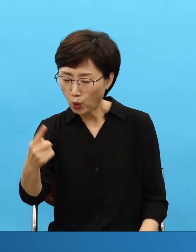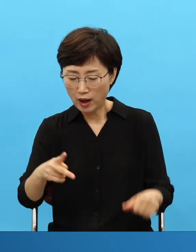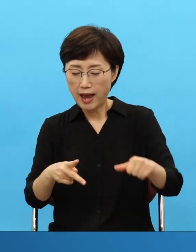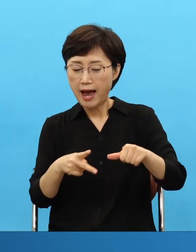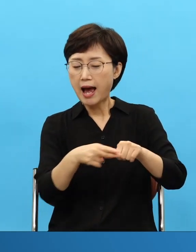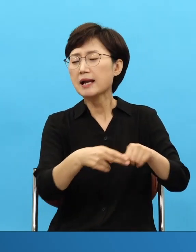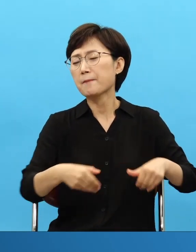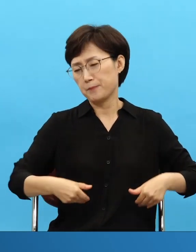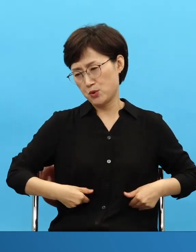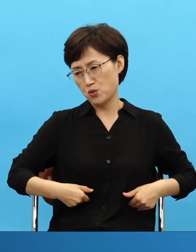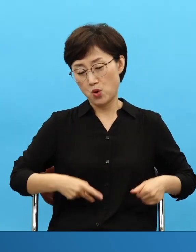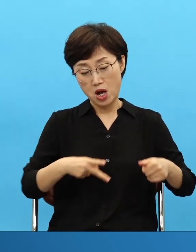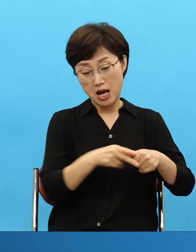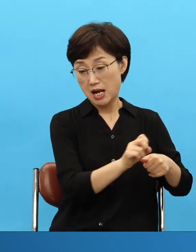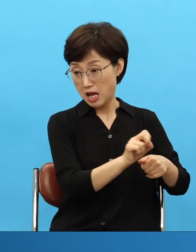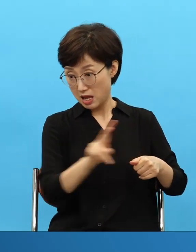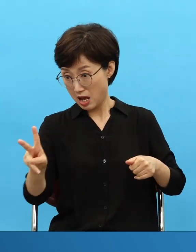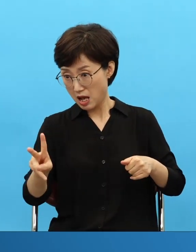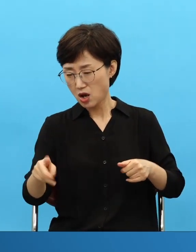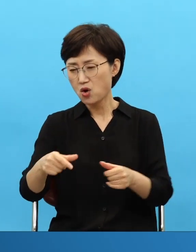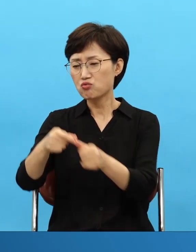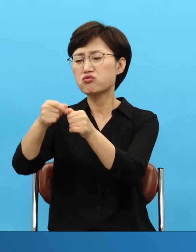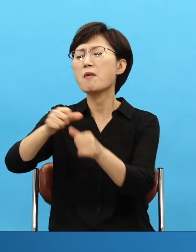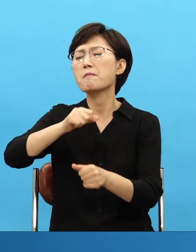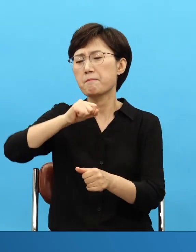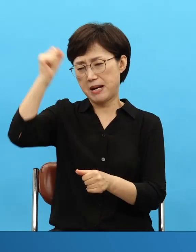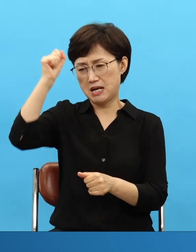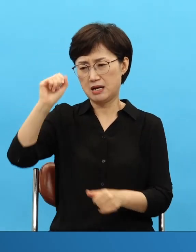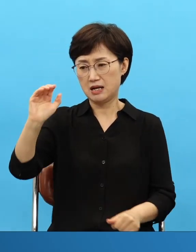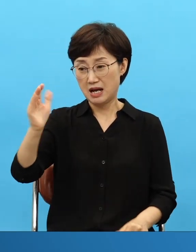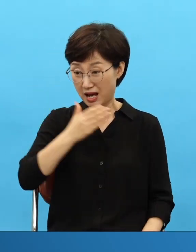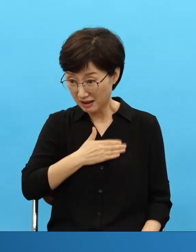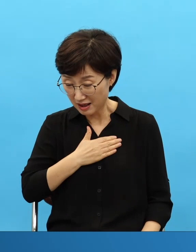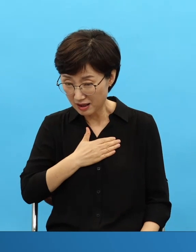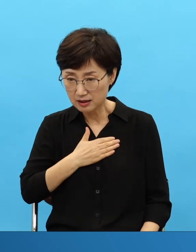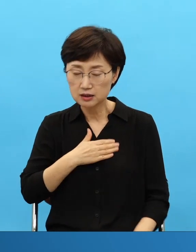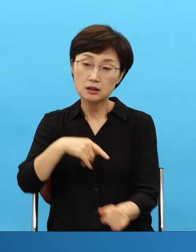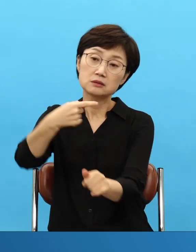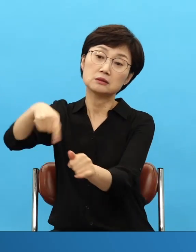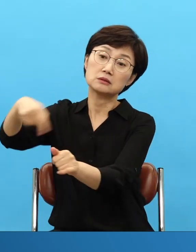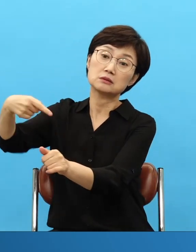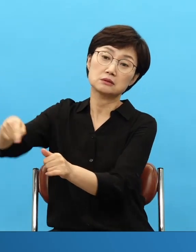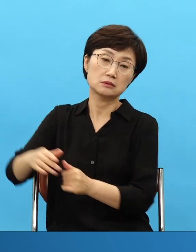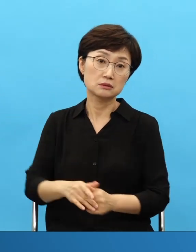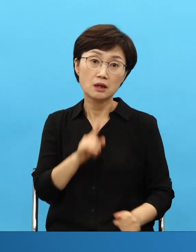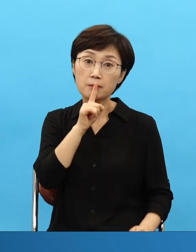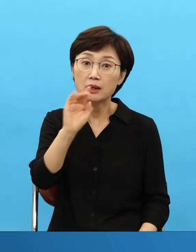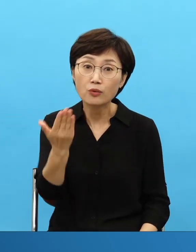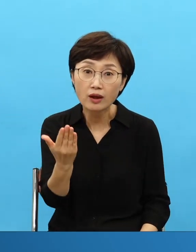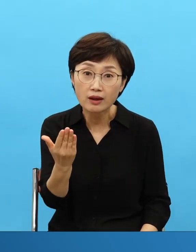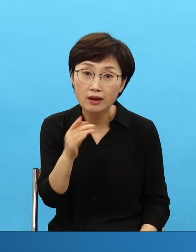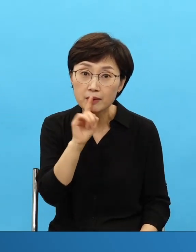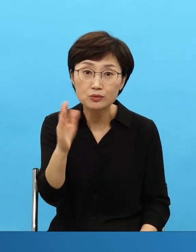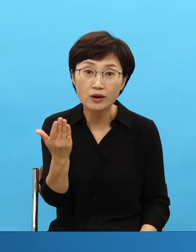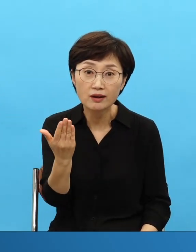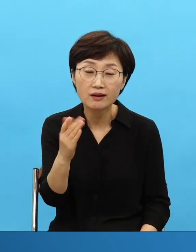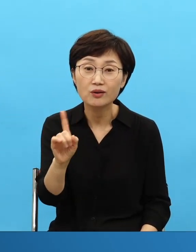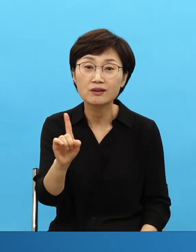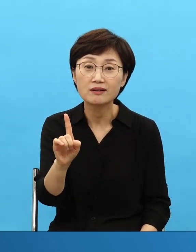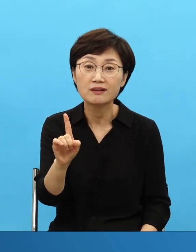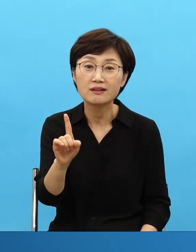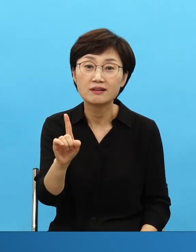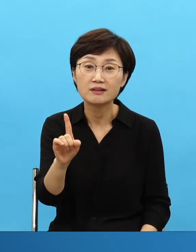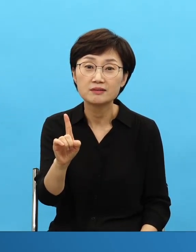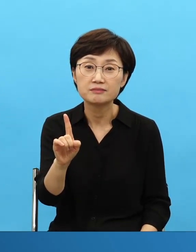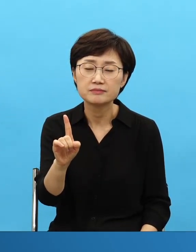were saying no matter how much you believe in God, it's circumcision that connects to your salvation. 말 됩니까? Does that make sense?